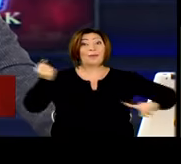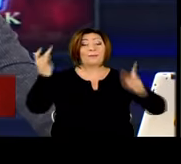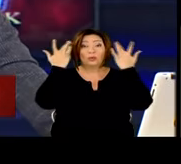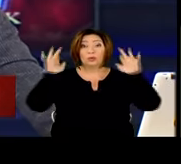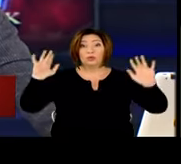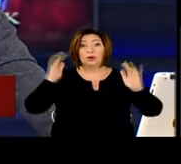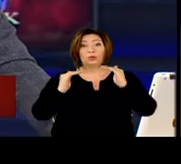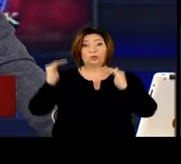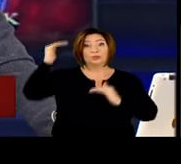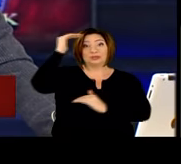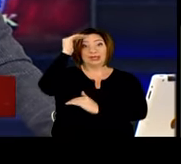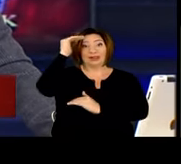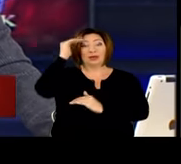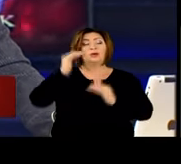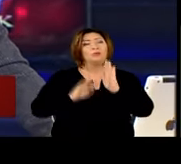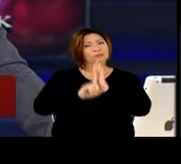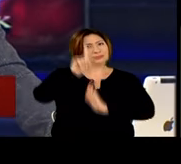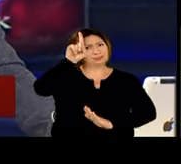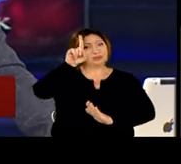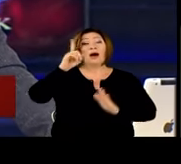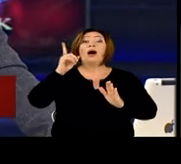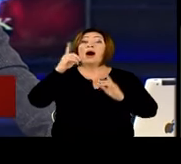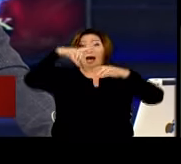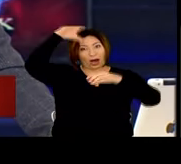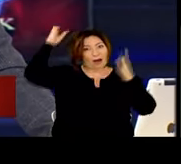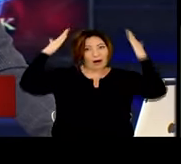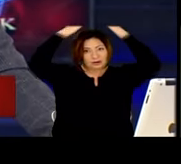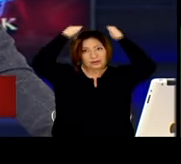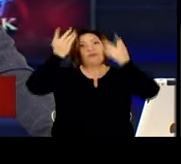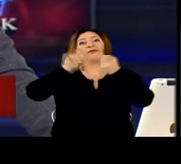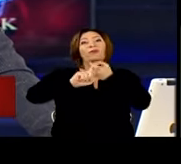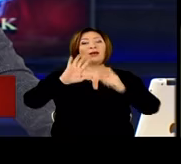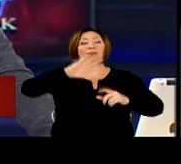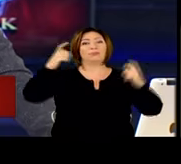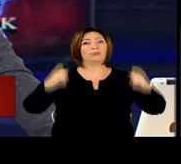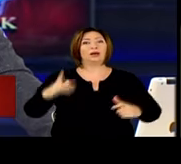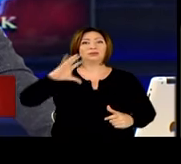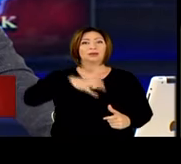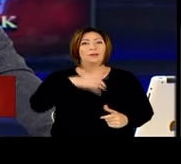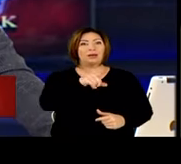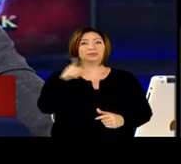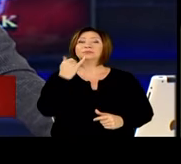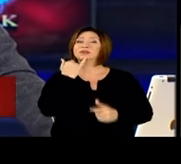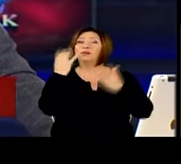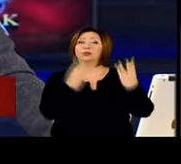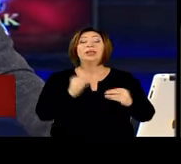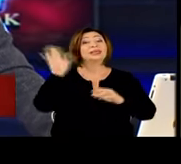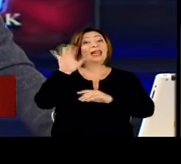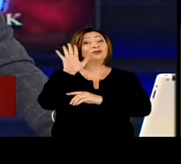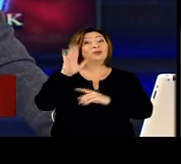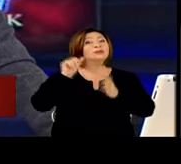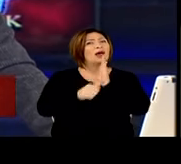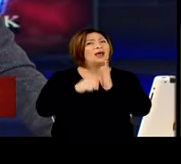kültürünü yükselten, yücelten aşçılarımız ve mekan sahiplerimiz bugün konuklarımız olacaklar. Ve televizyon